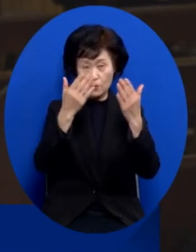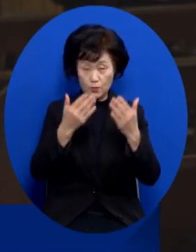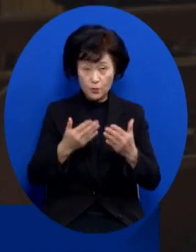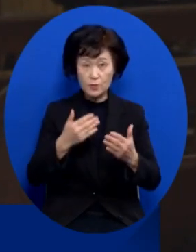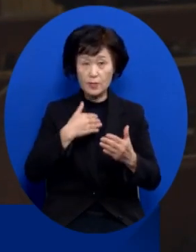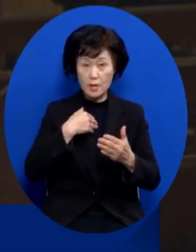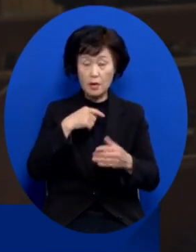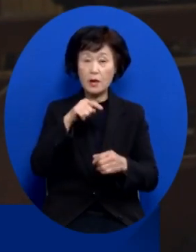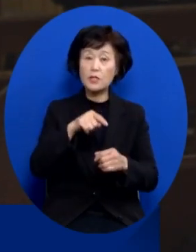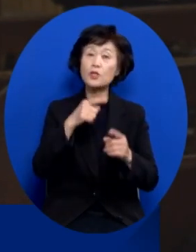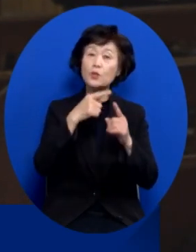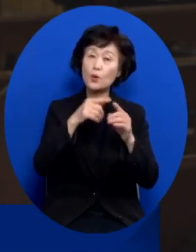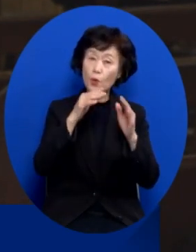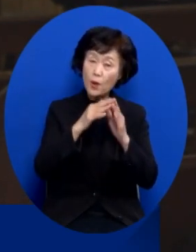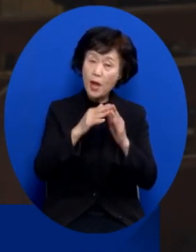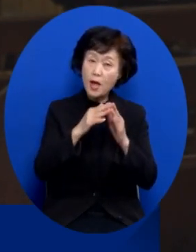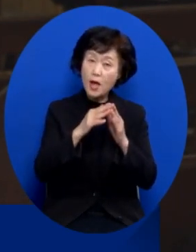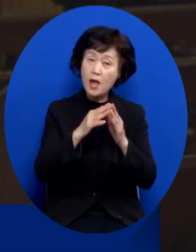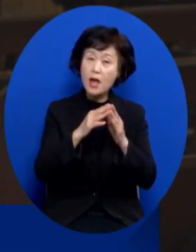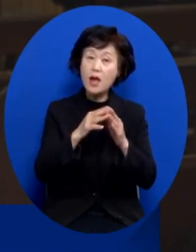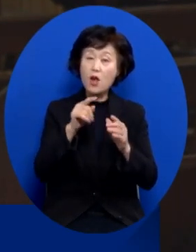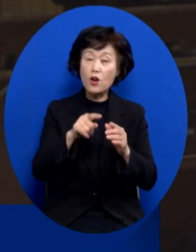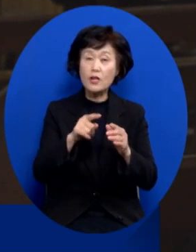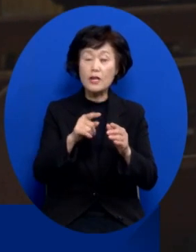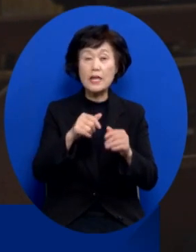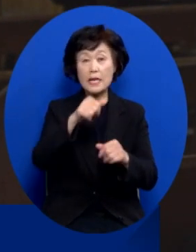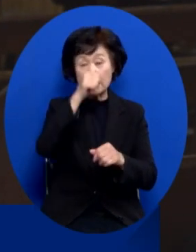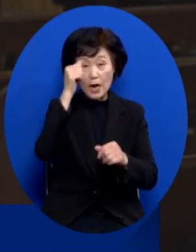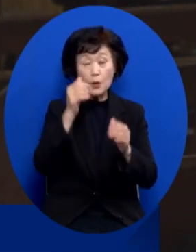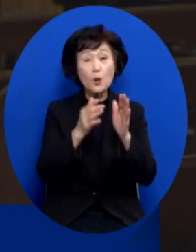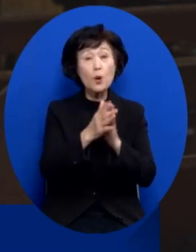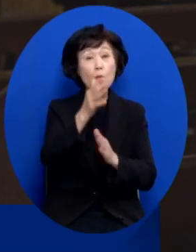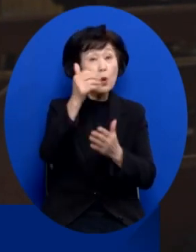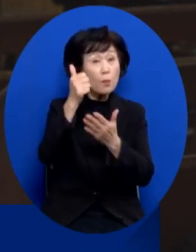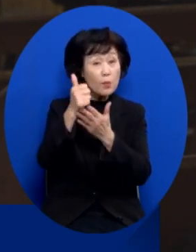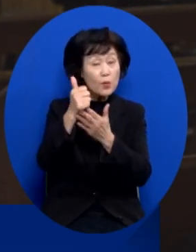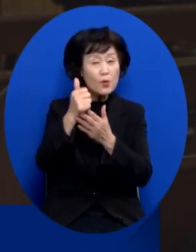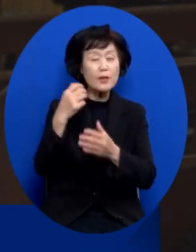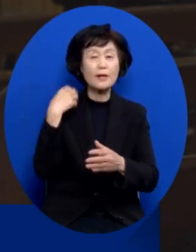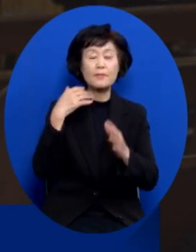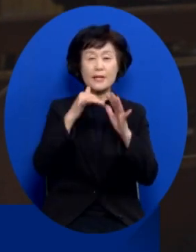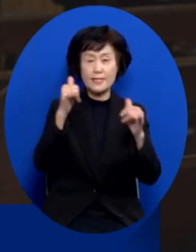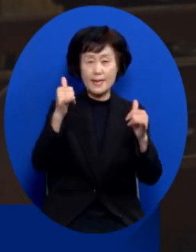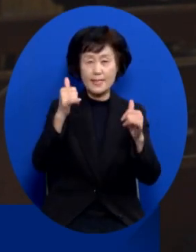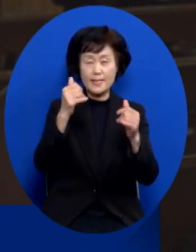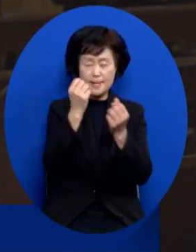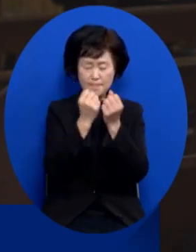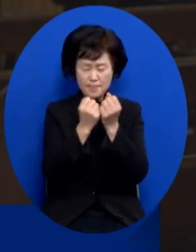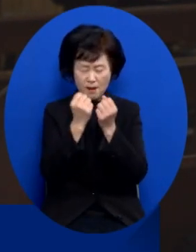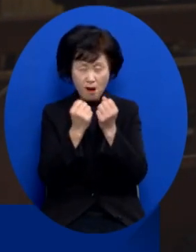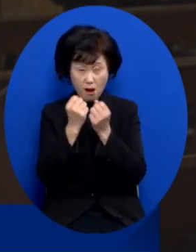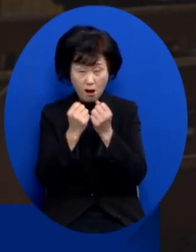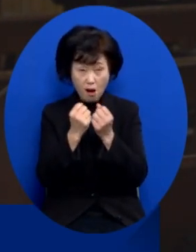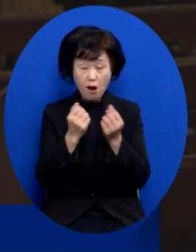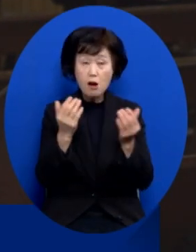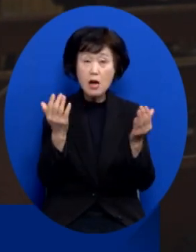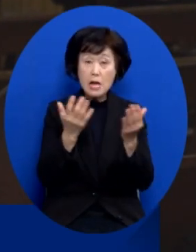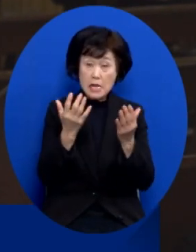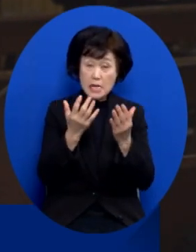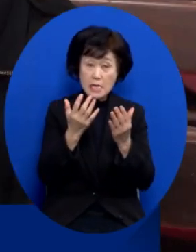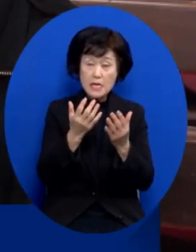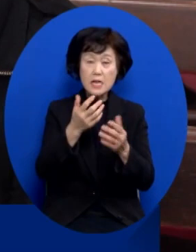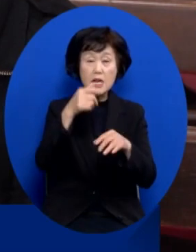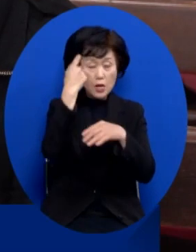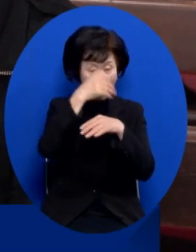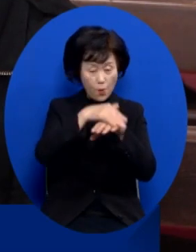제가 본부, 장로교 본부 담당자들에게 제가 사역 계획서를 가지고